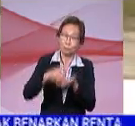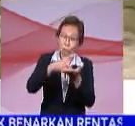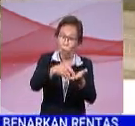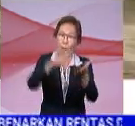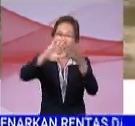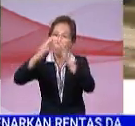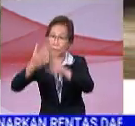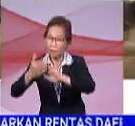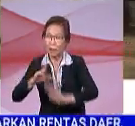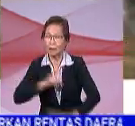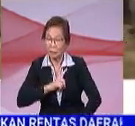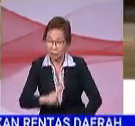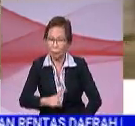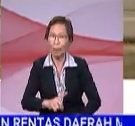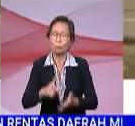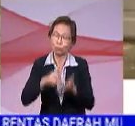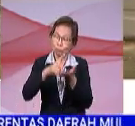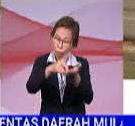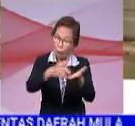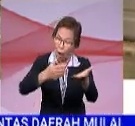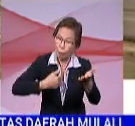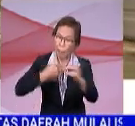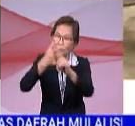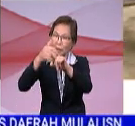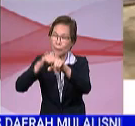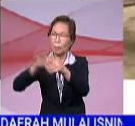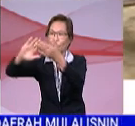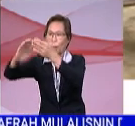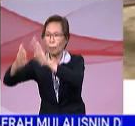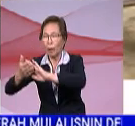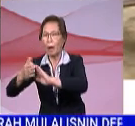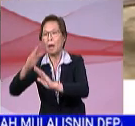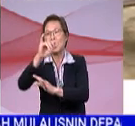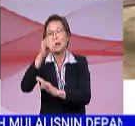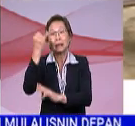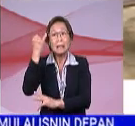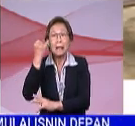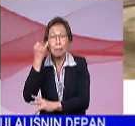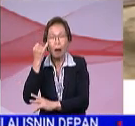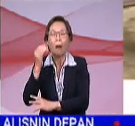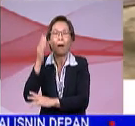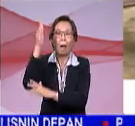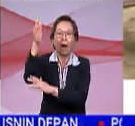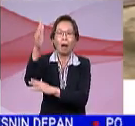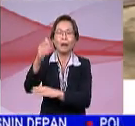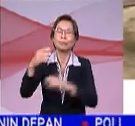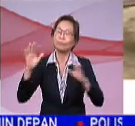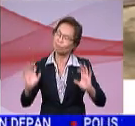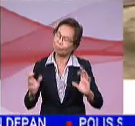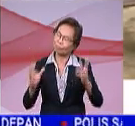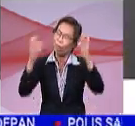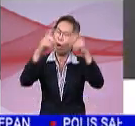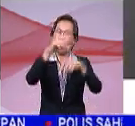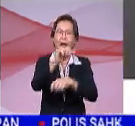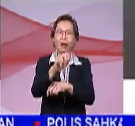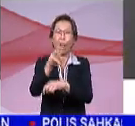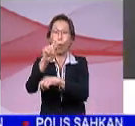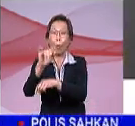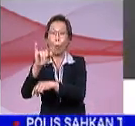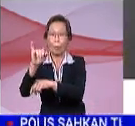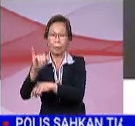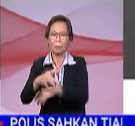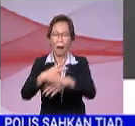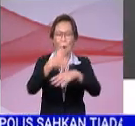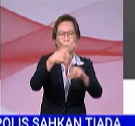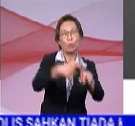masyarakat Islam, turut menerima sumbangan adalah daripada komuniti Iban yang juga bakal menyambut perayaan gawai mereka